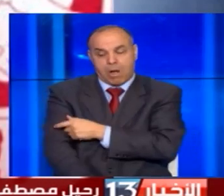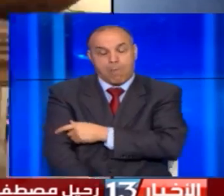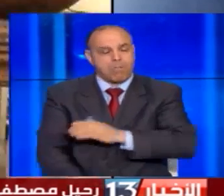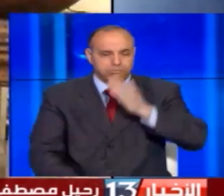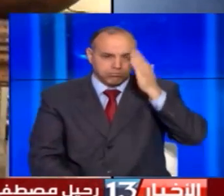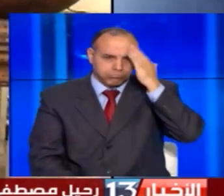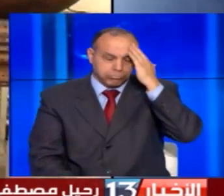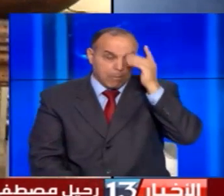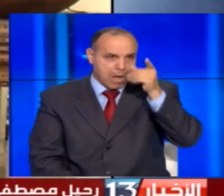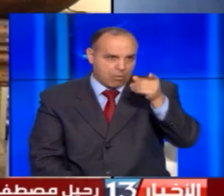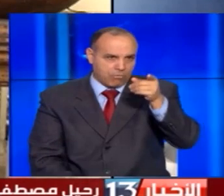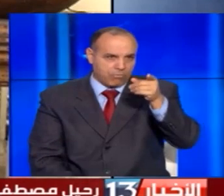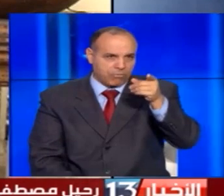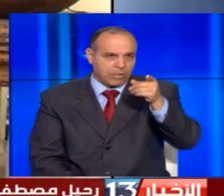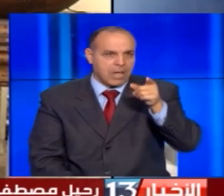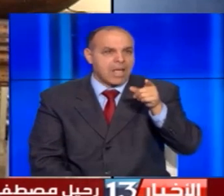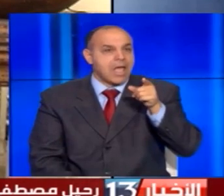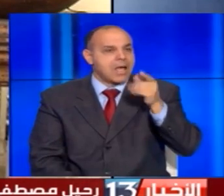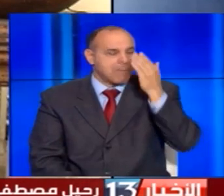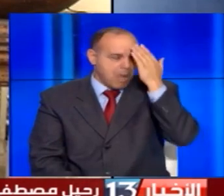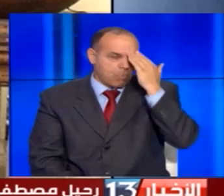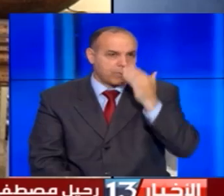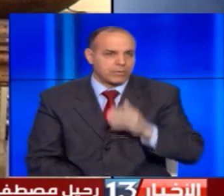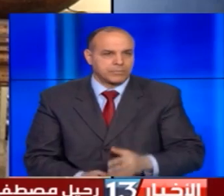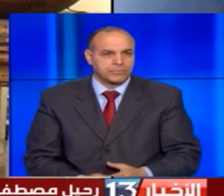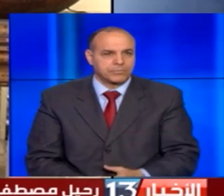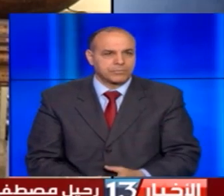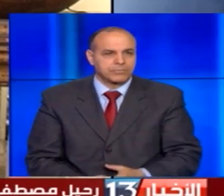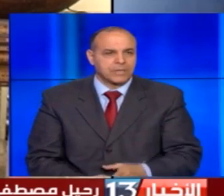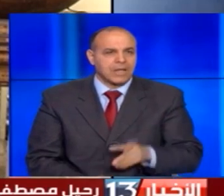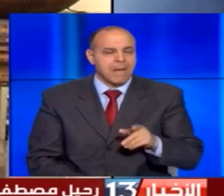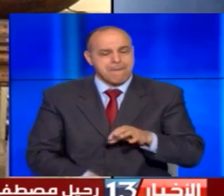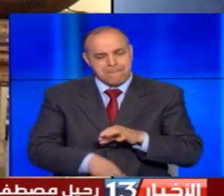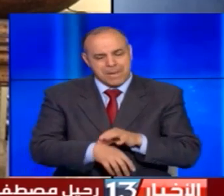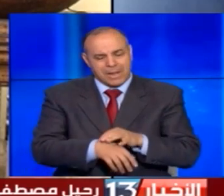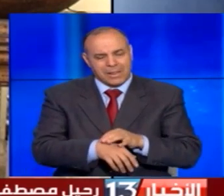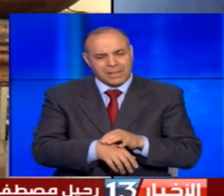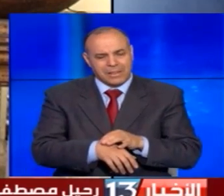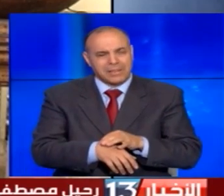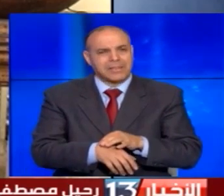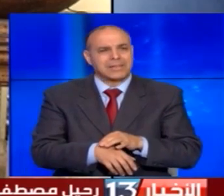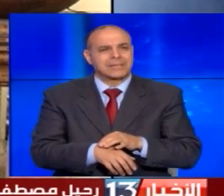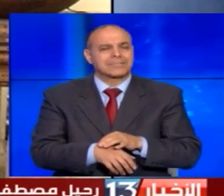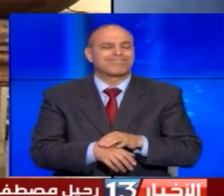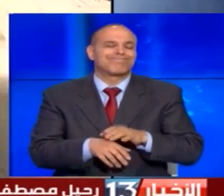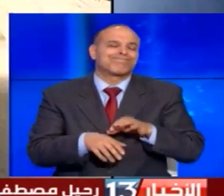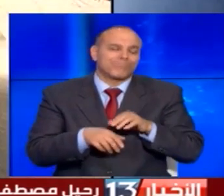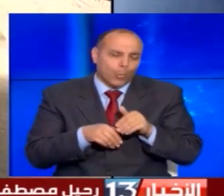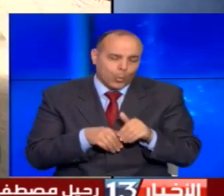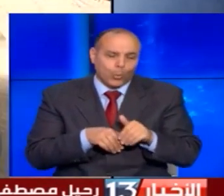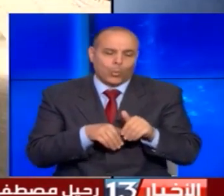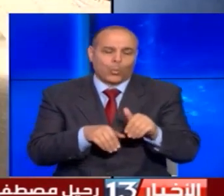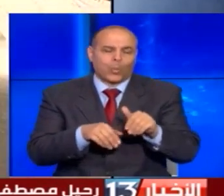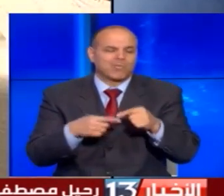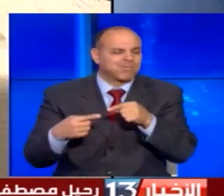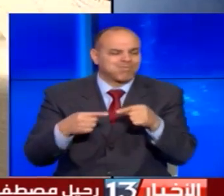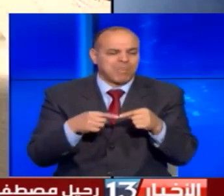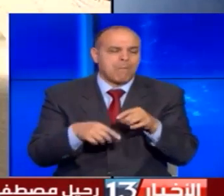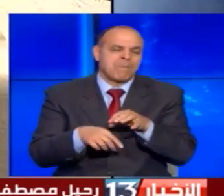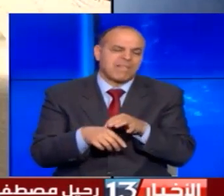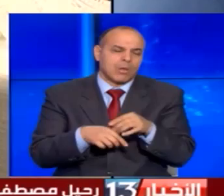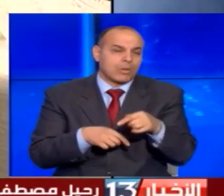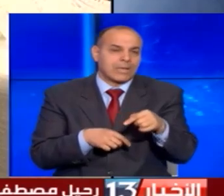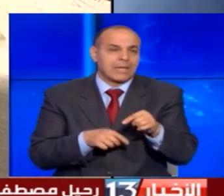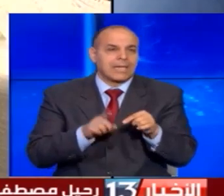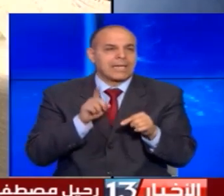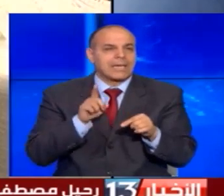النخاع في ذمة الله، أنزله المرض من على صهوة جواده بعد صراع طويل،